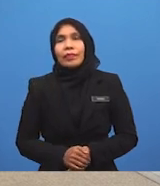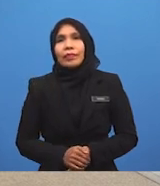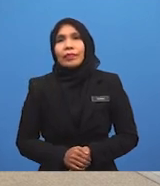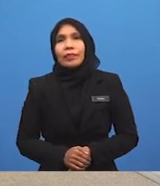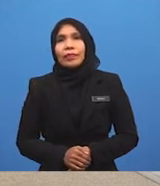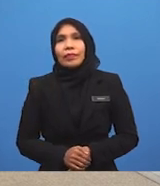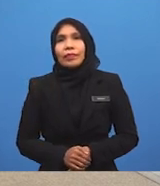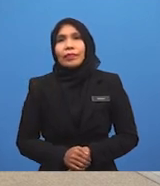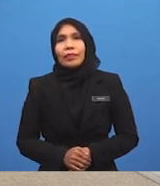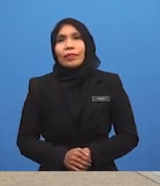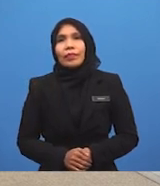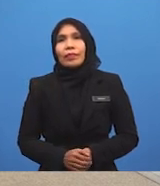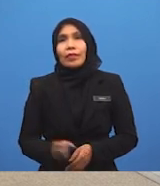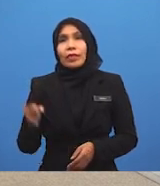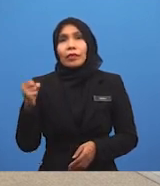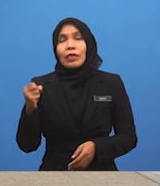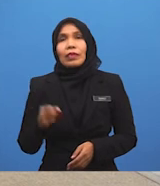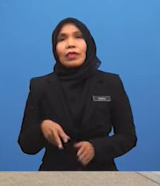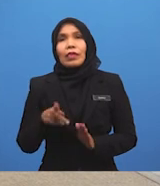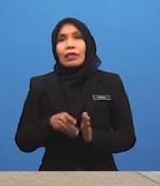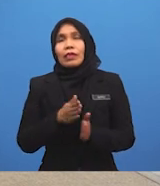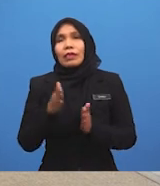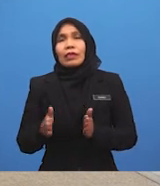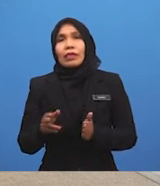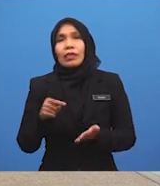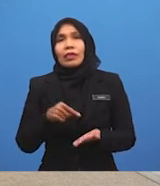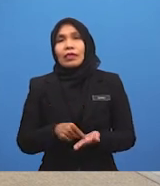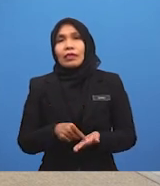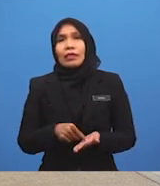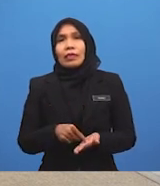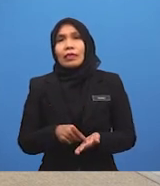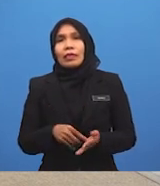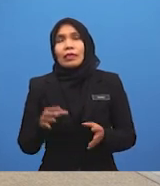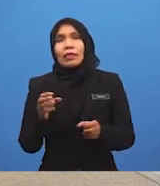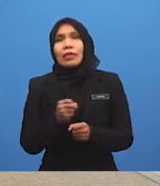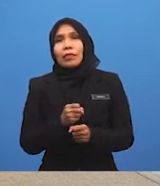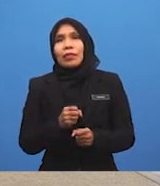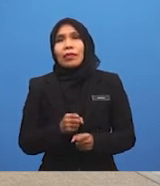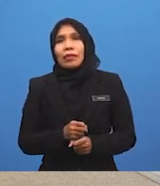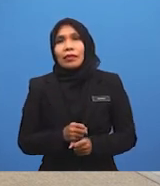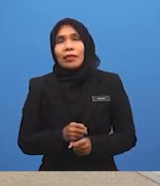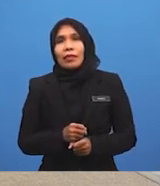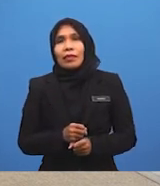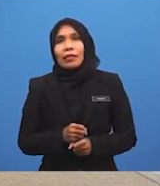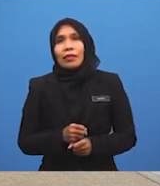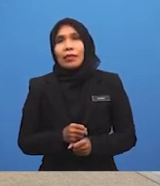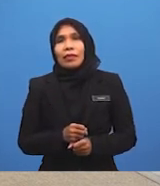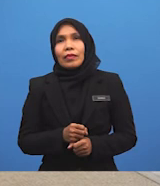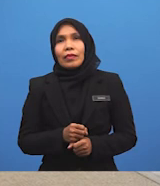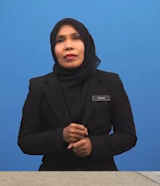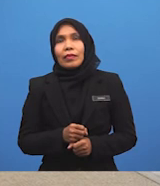besar ialah semangat kejiranan ini dapat mendorong terjalinnya hubungan baik antara